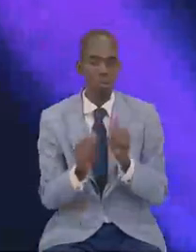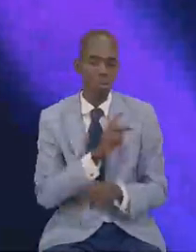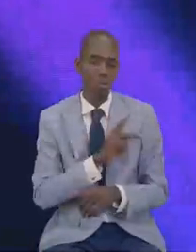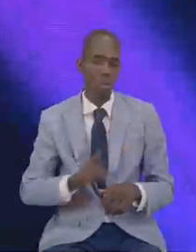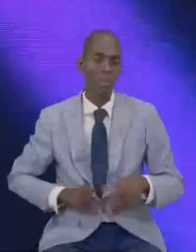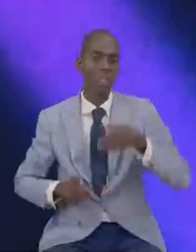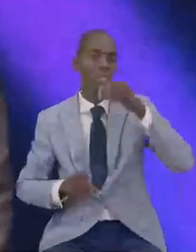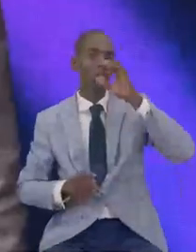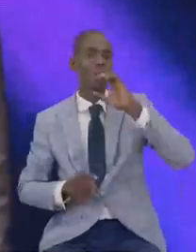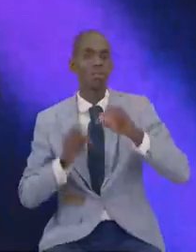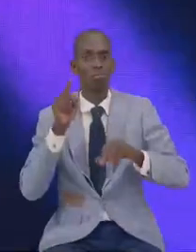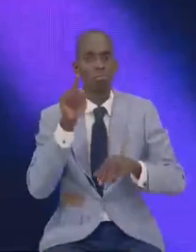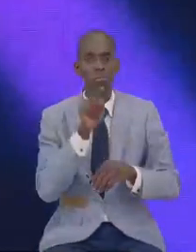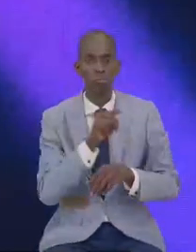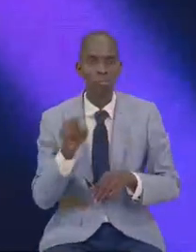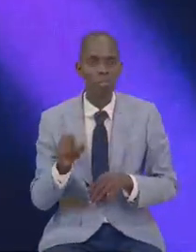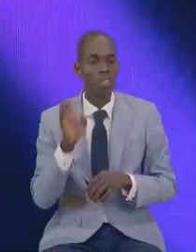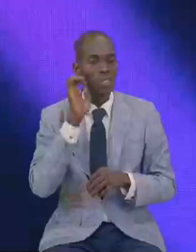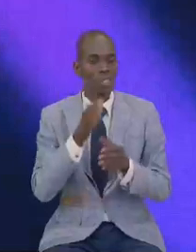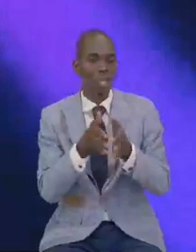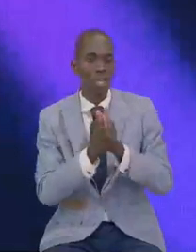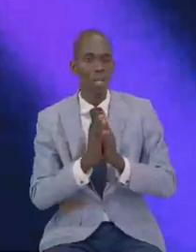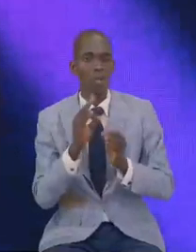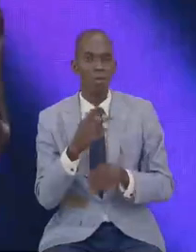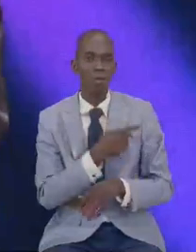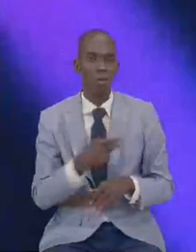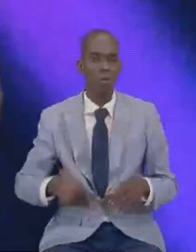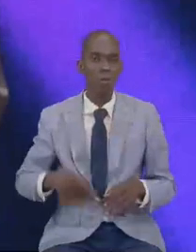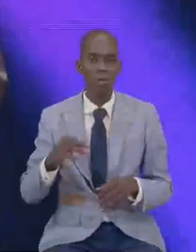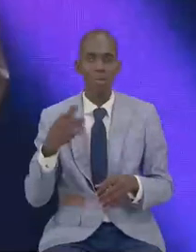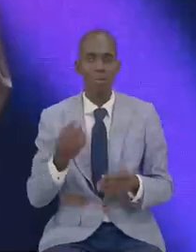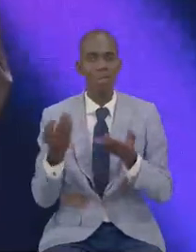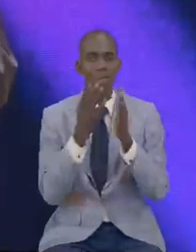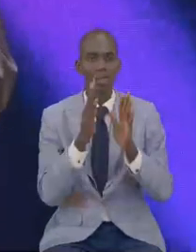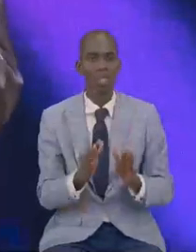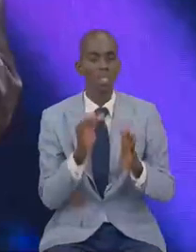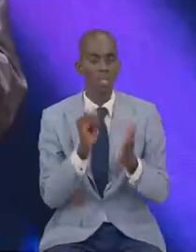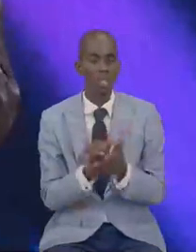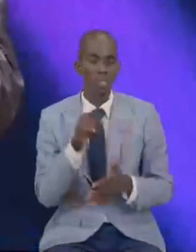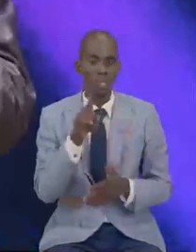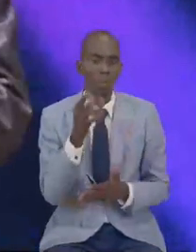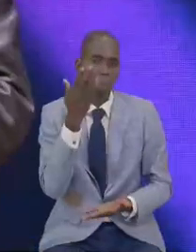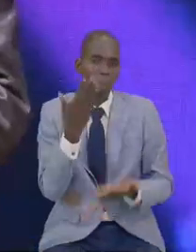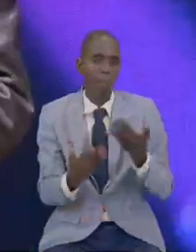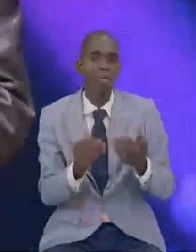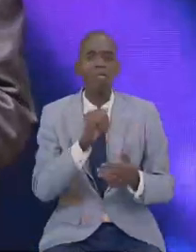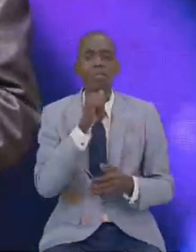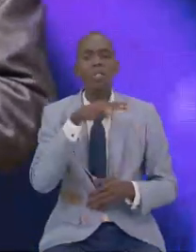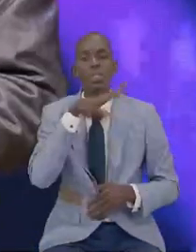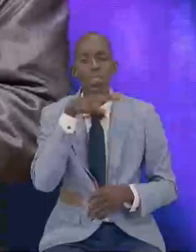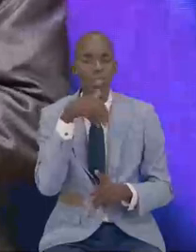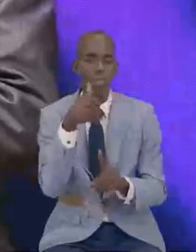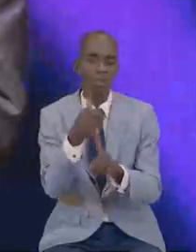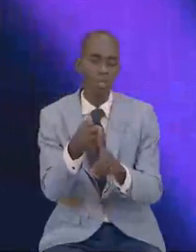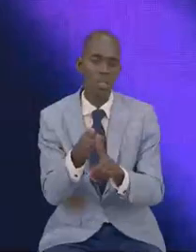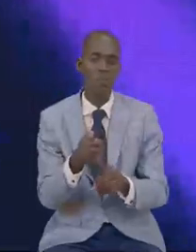Et il pria le chef des eunuques de ne pas l'obliger à se